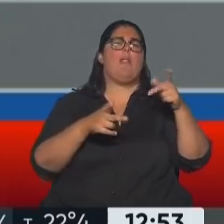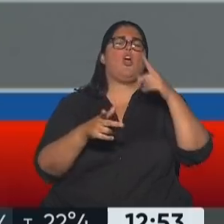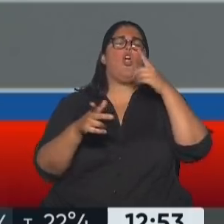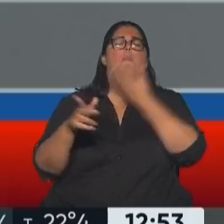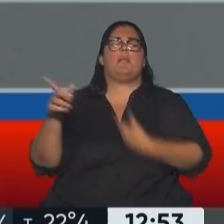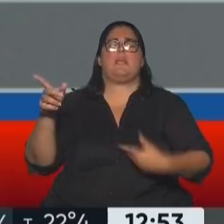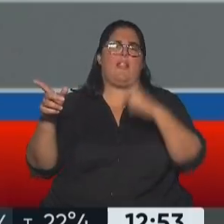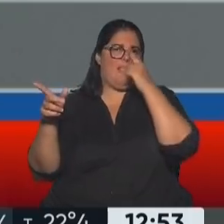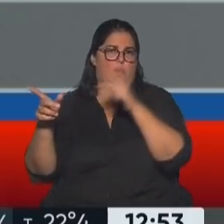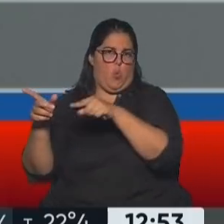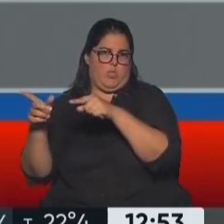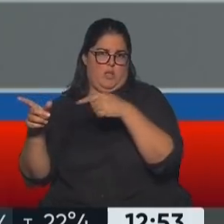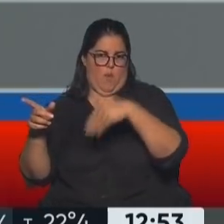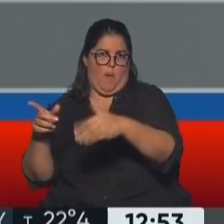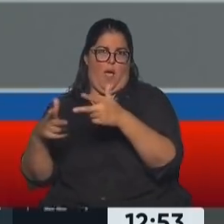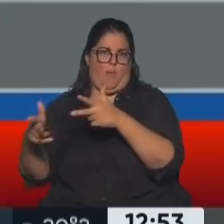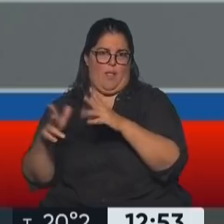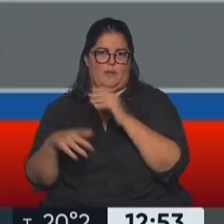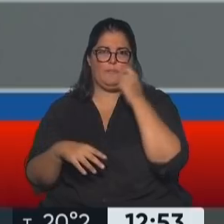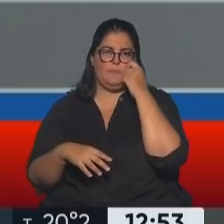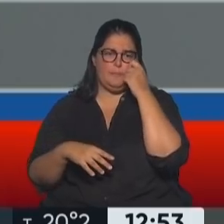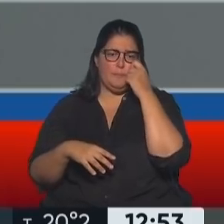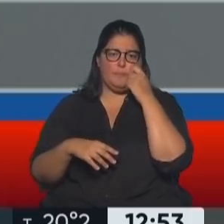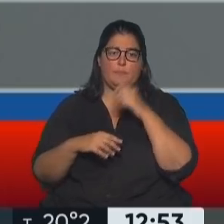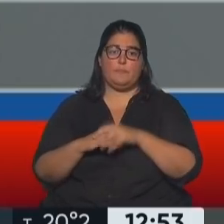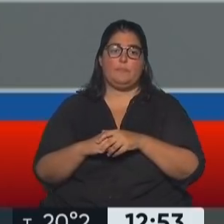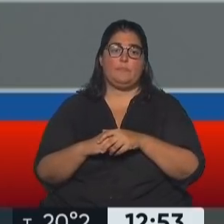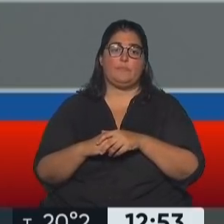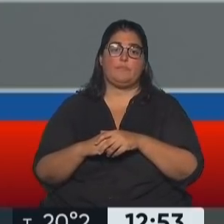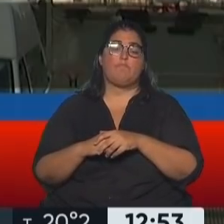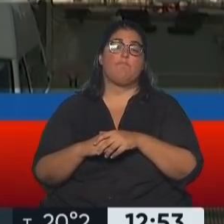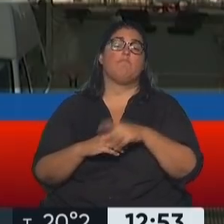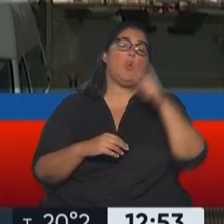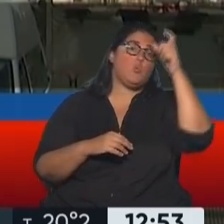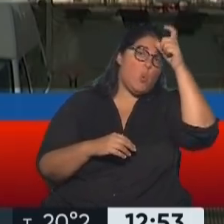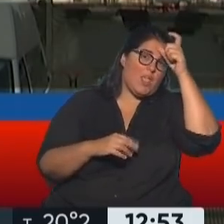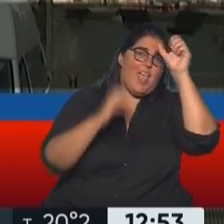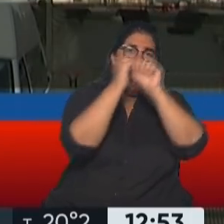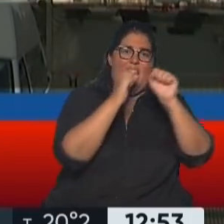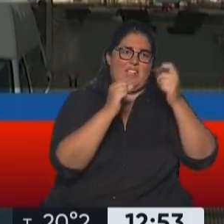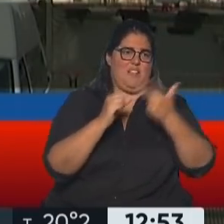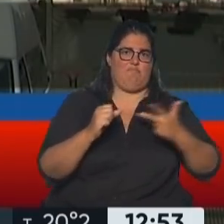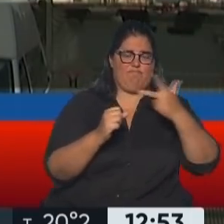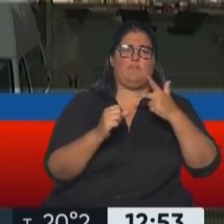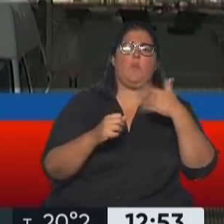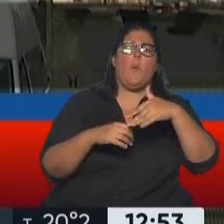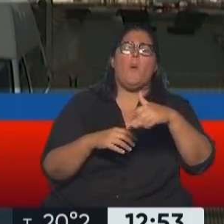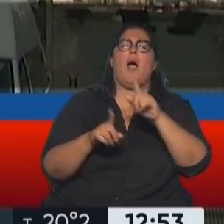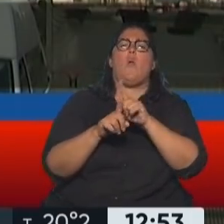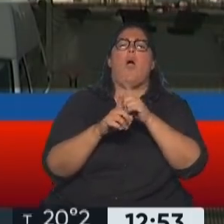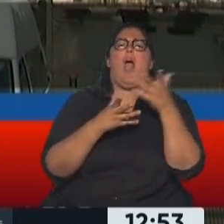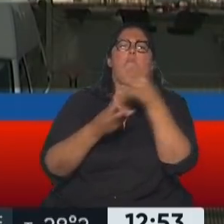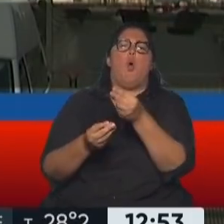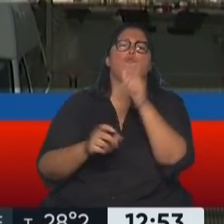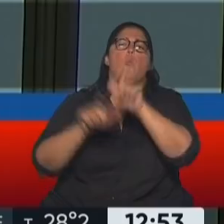sur laquelle j'aurai l'occasion d'échanger avec le président Poutine dans les prochaines heures. Mais nous allons, en lien avec la Turquie et avec la Grèce, lancer une opération